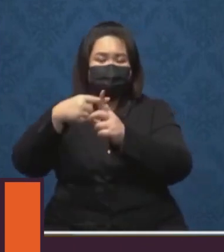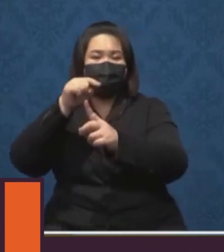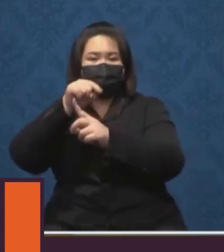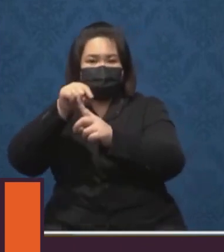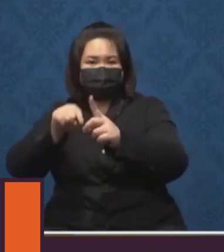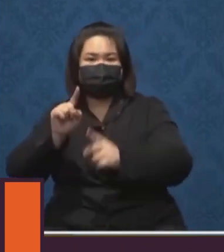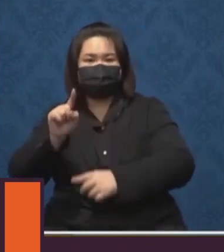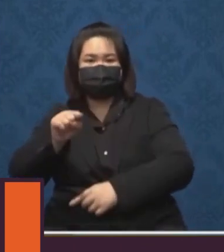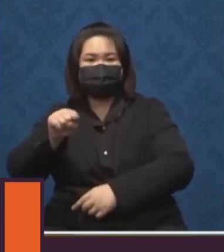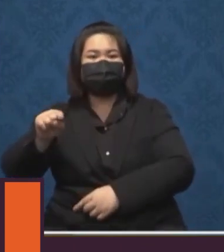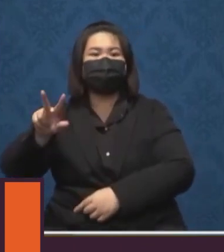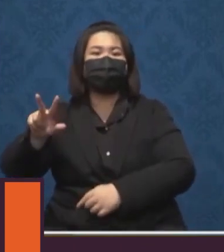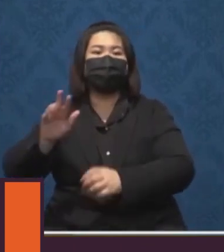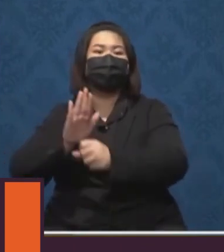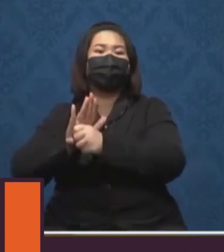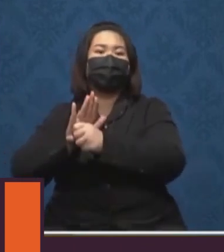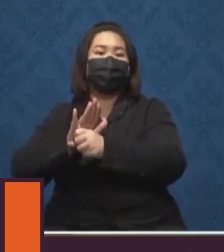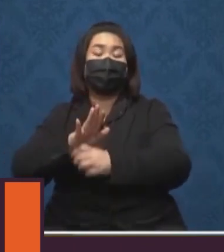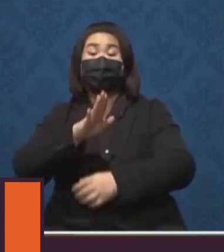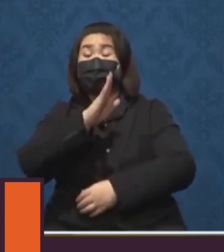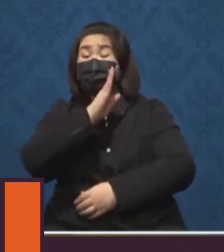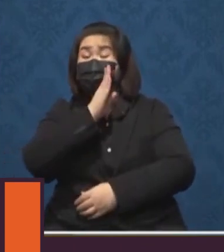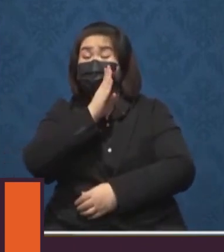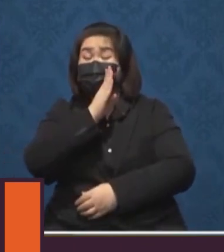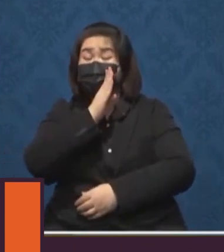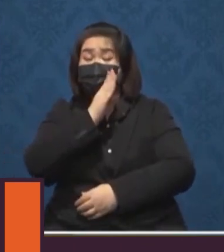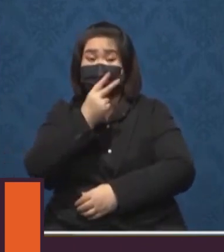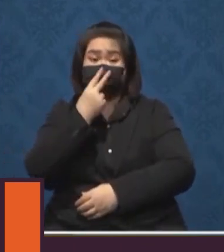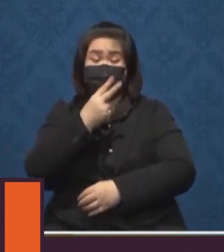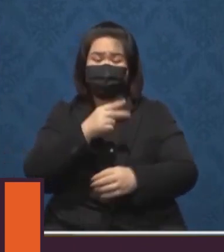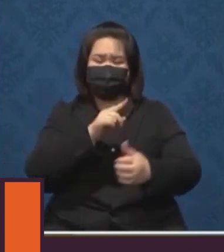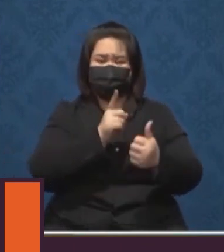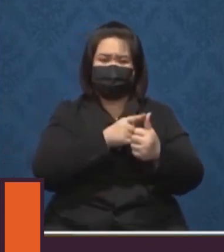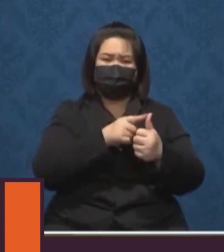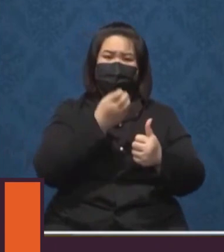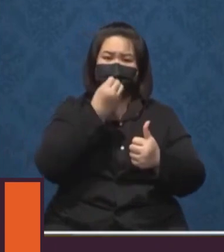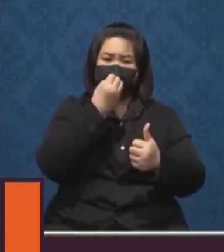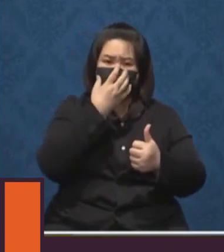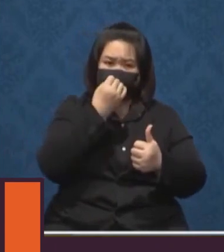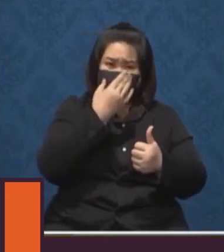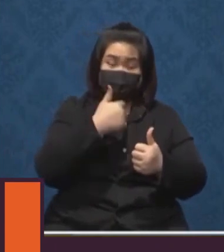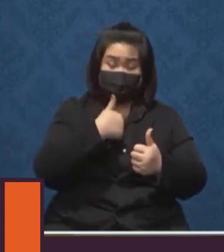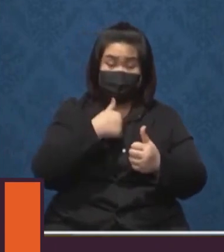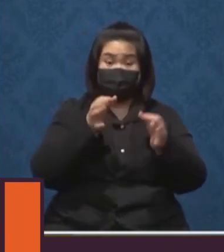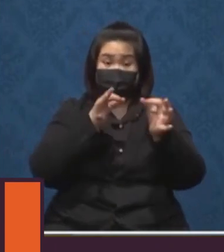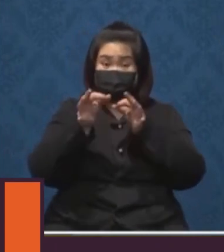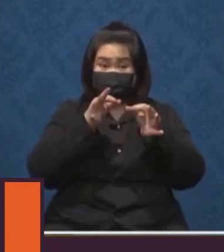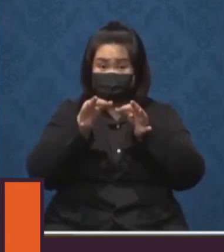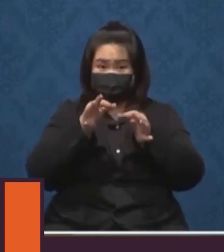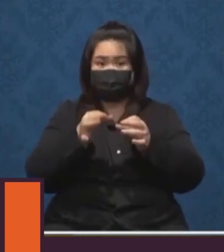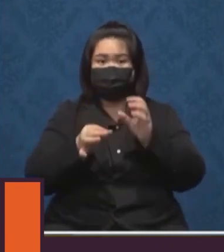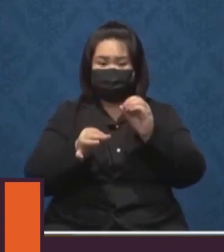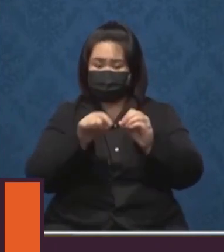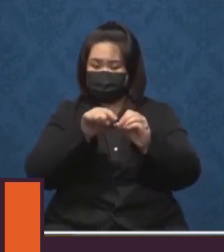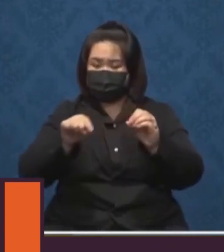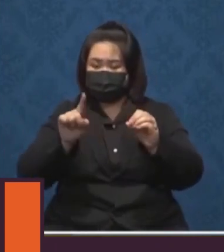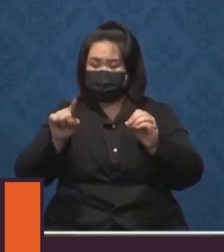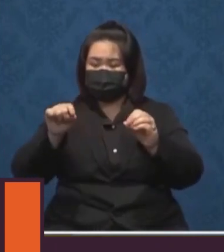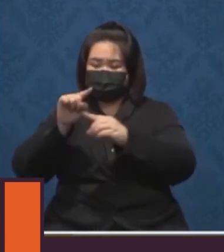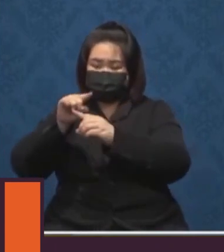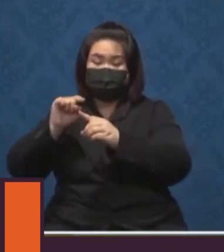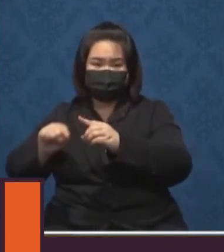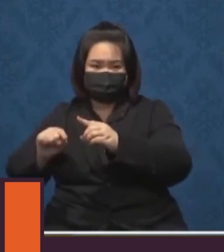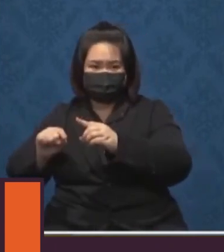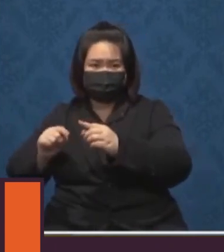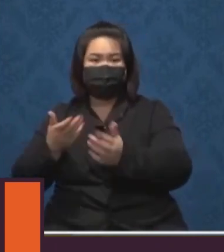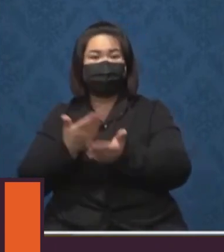1ถึง3หากอ้างอิงจากดอกเบี้ยที่เป็นไปได้ตามที่ผมได้สงวนไว้ก็คือ 0-1% ทำให้เบี้